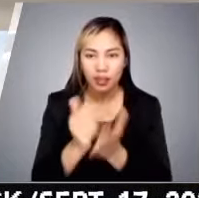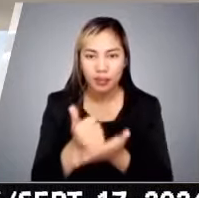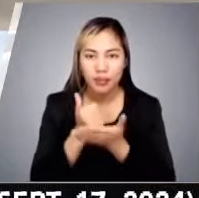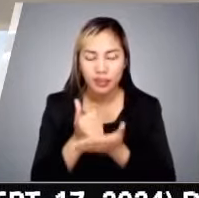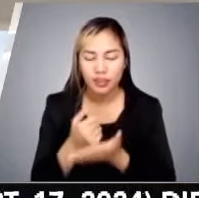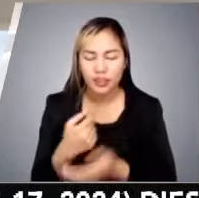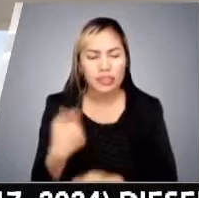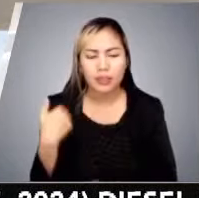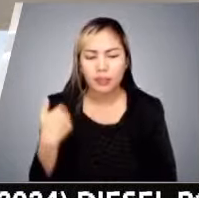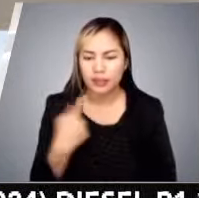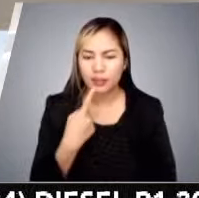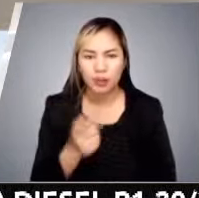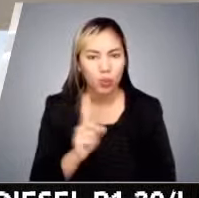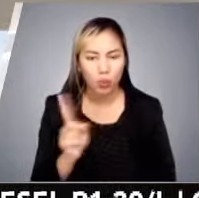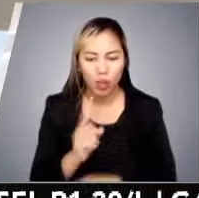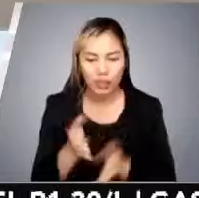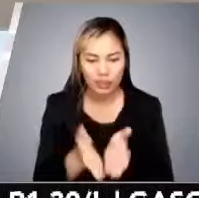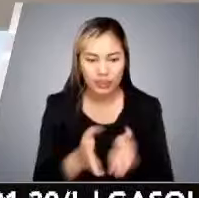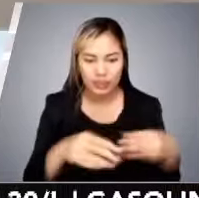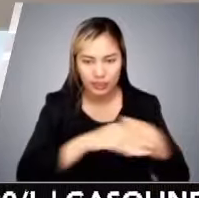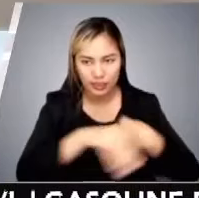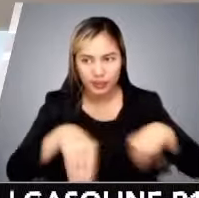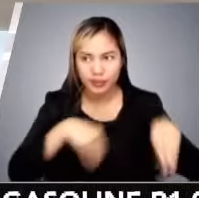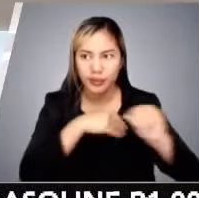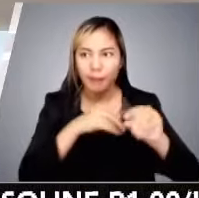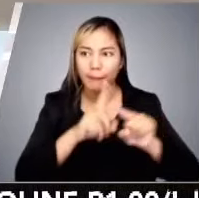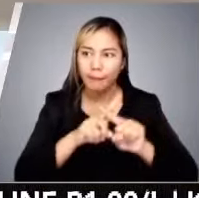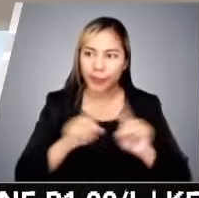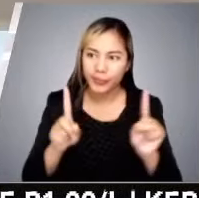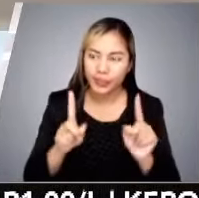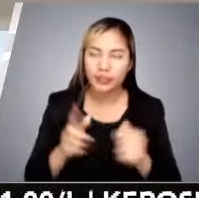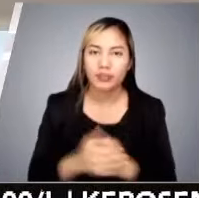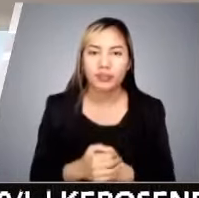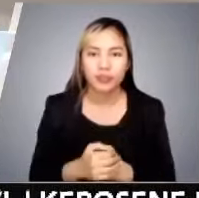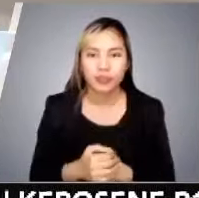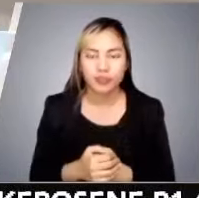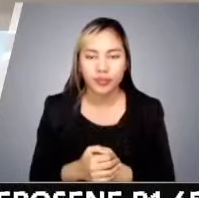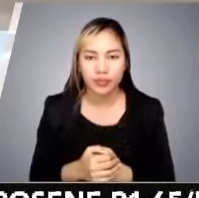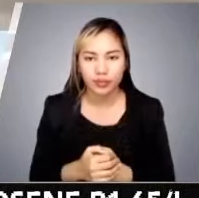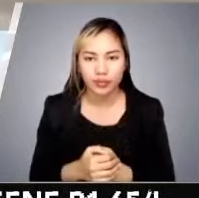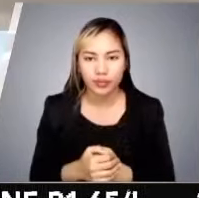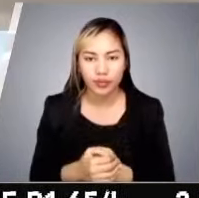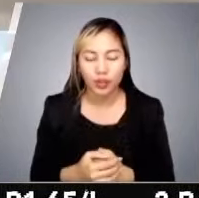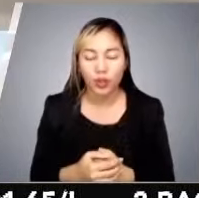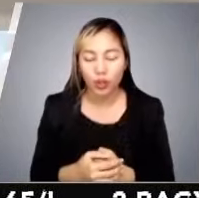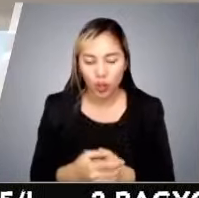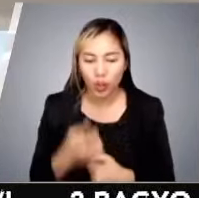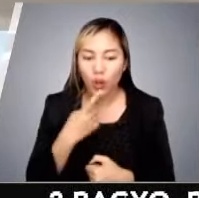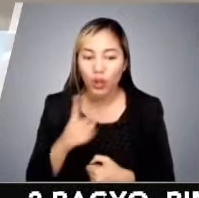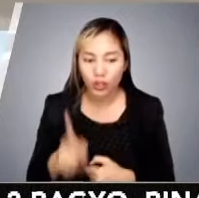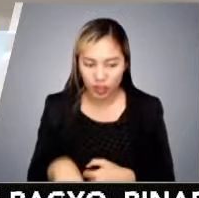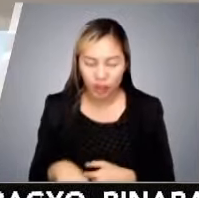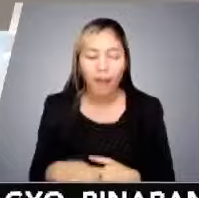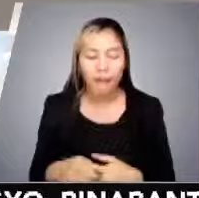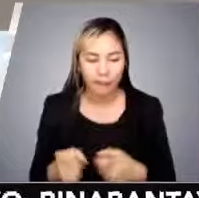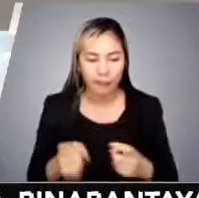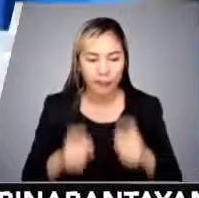BRP Teresa Magbanwa, pero iniutos na raw ang agarang pagbabalik ng puwersa roon.